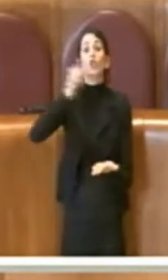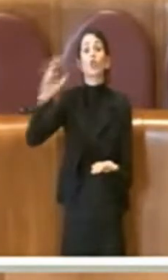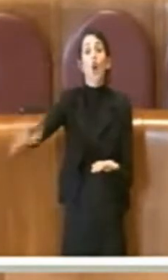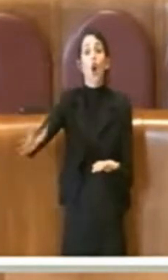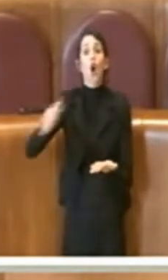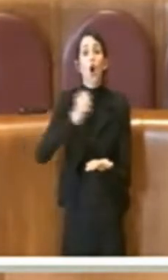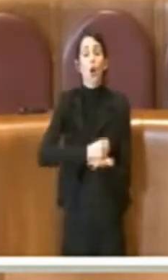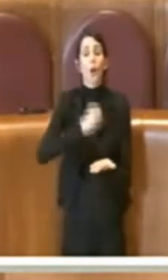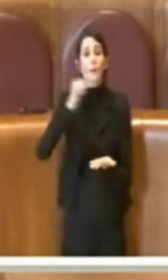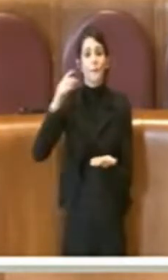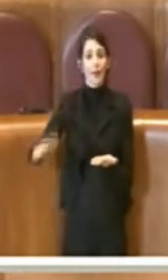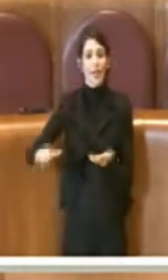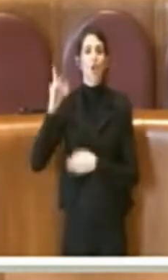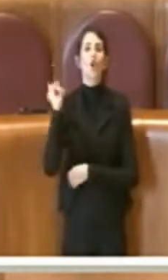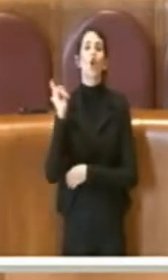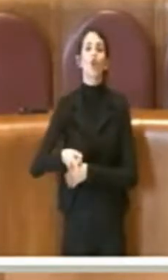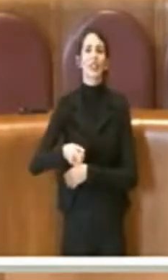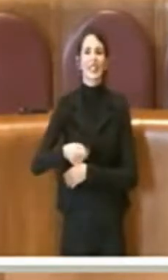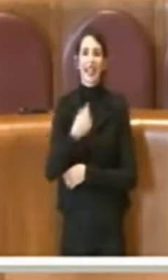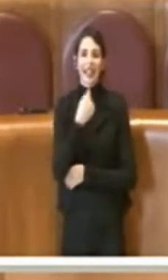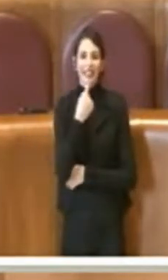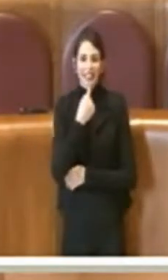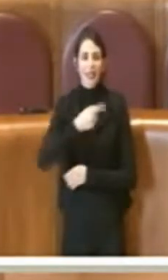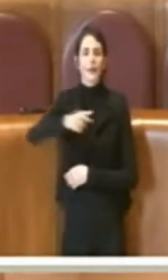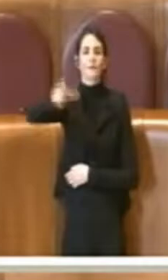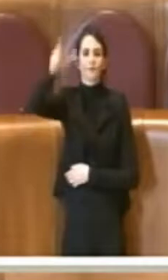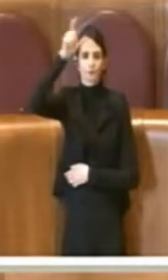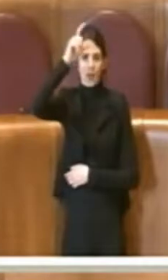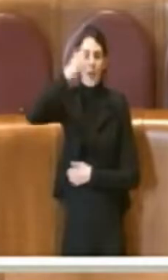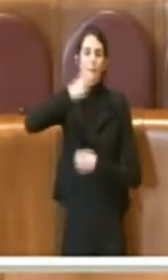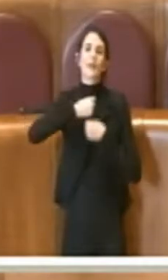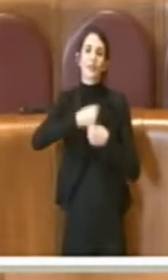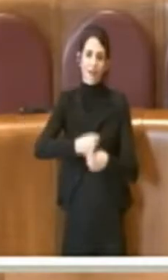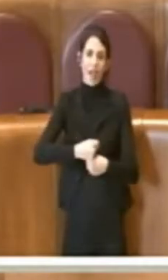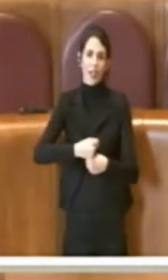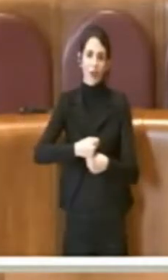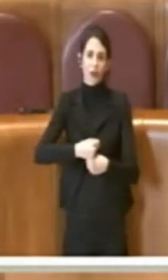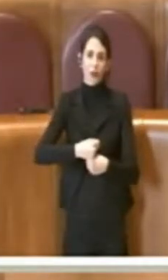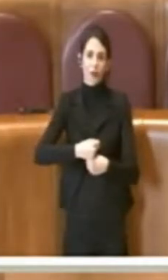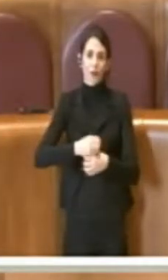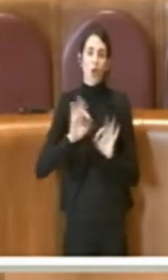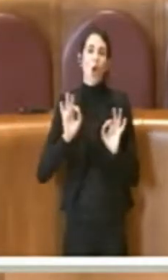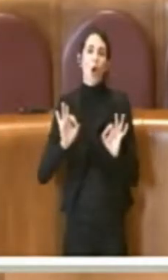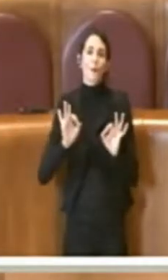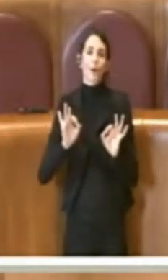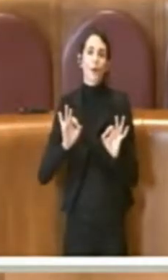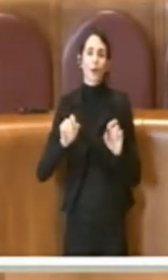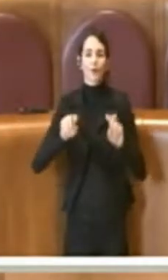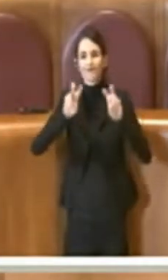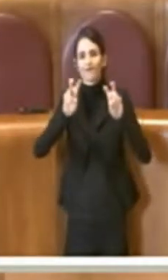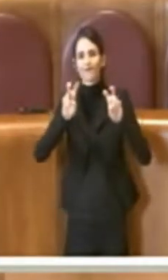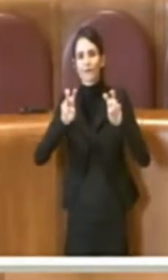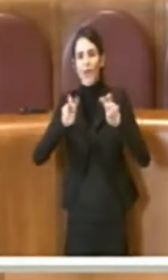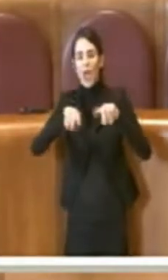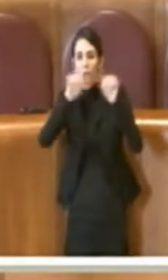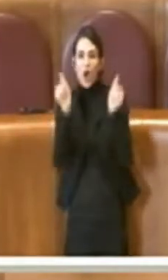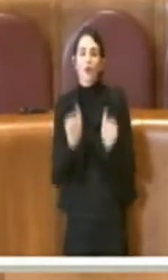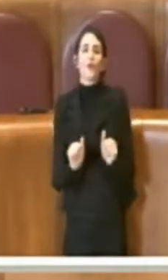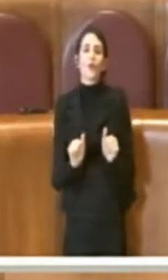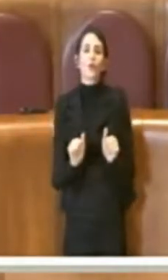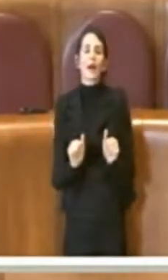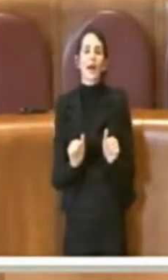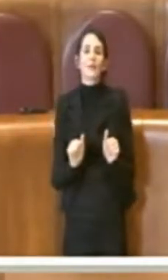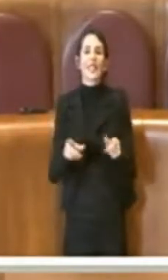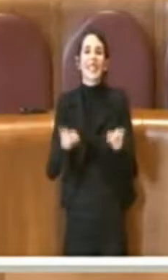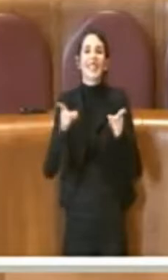stati ordinati al prefetto in ragione appunto dell'incolumità pubblica, in quanto appunto queste parrebbe che all'interno